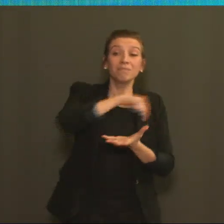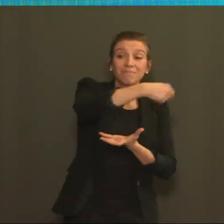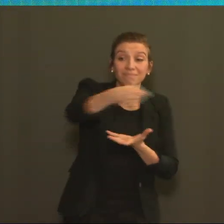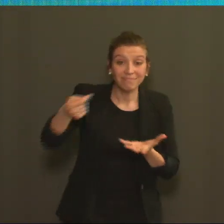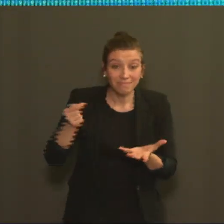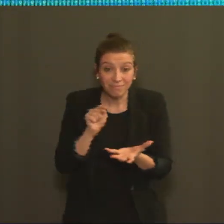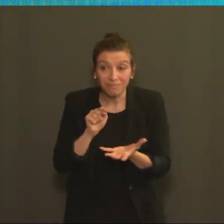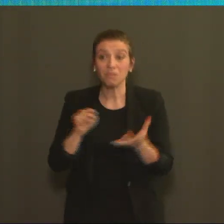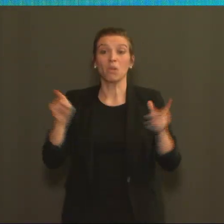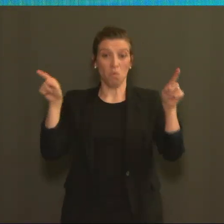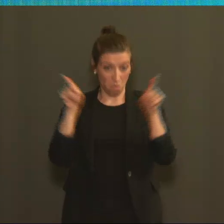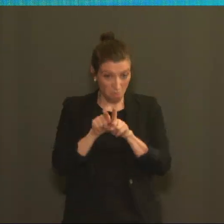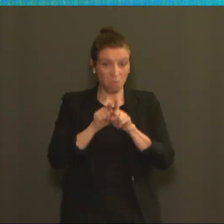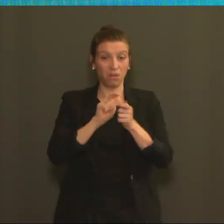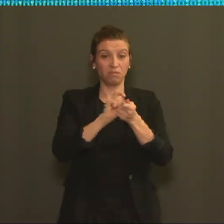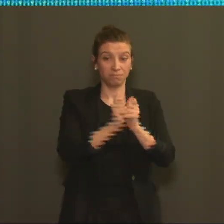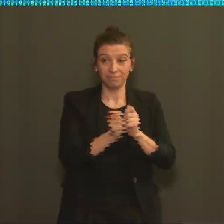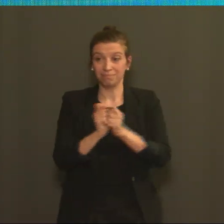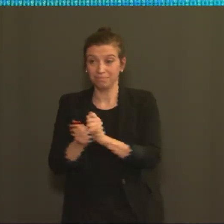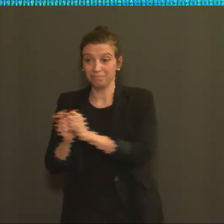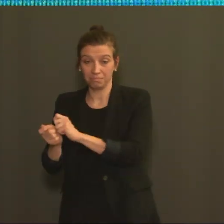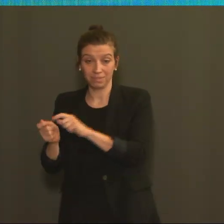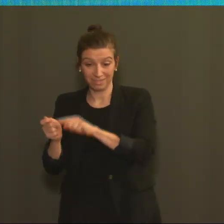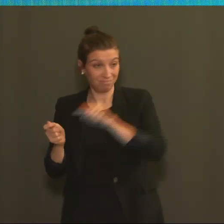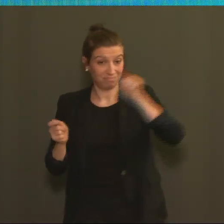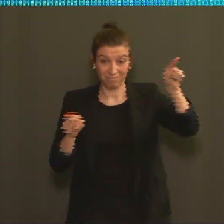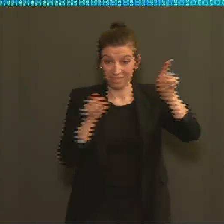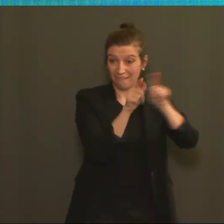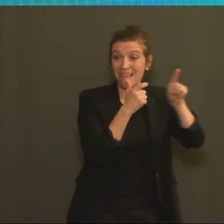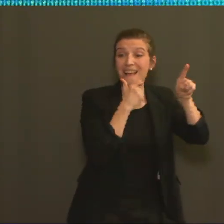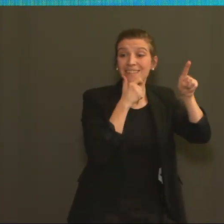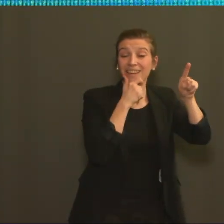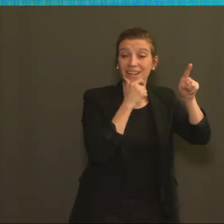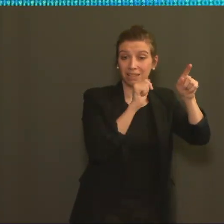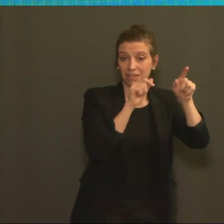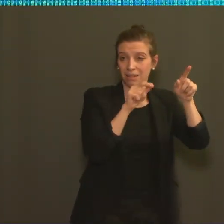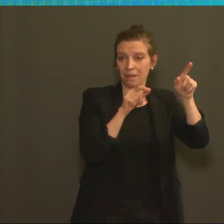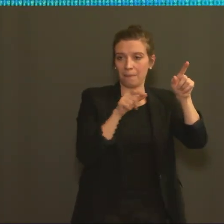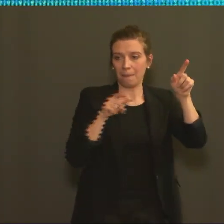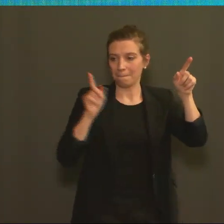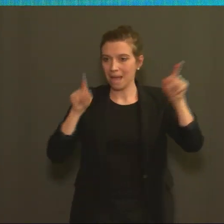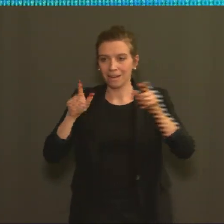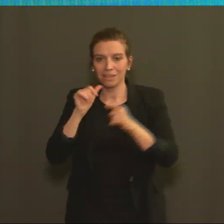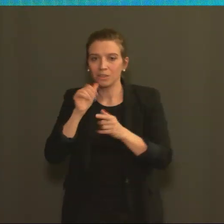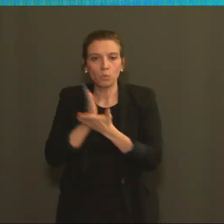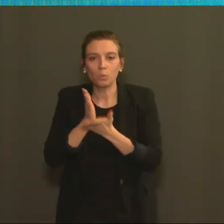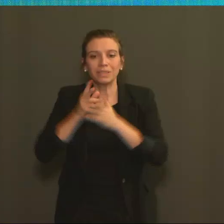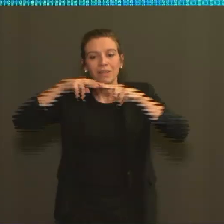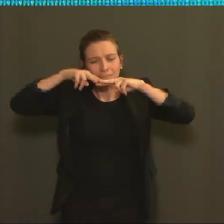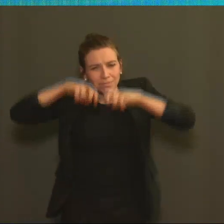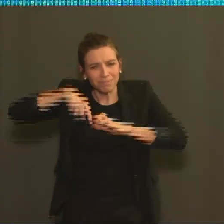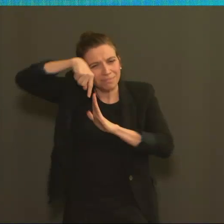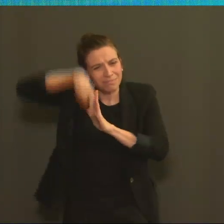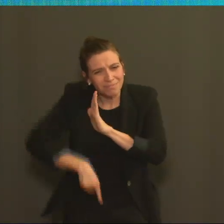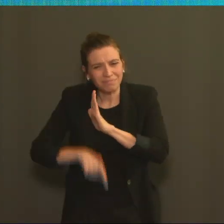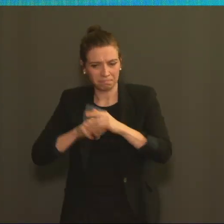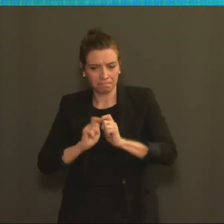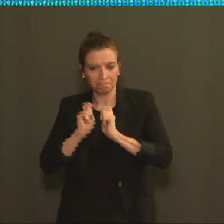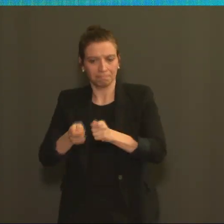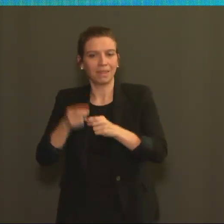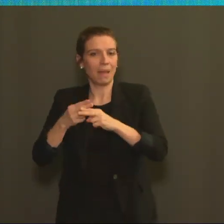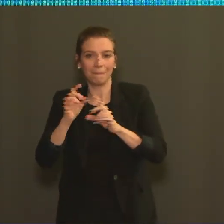maar die op dit moment nog niet gekarakteriseerd werden of bestudeerd werden en zo is het ook zo dat in vele